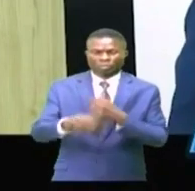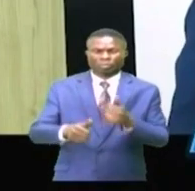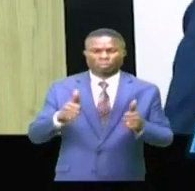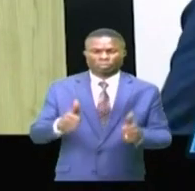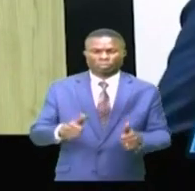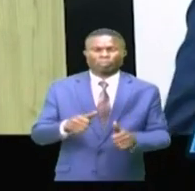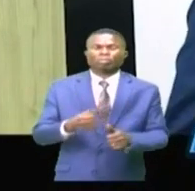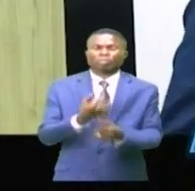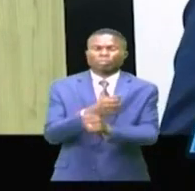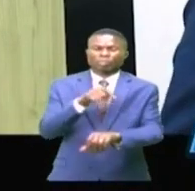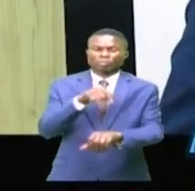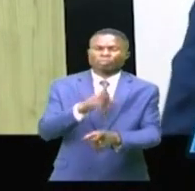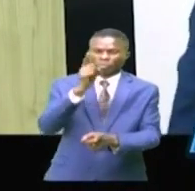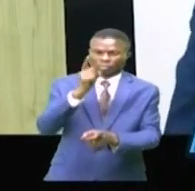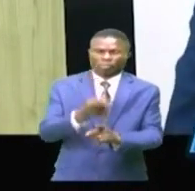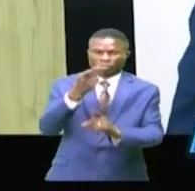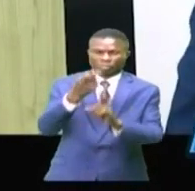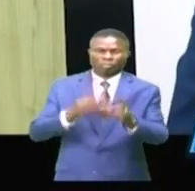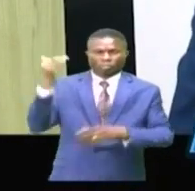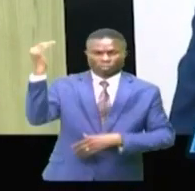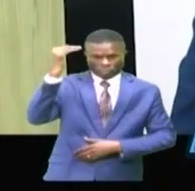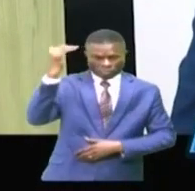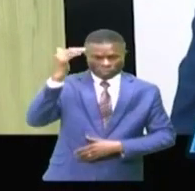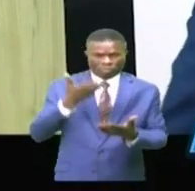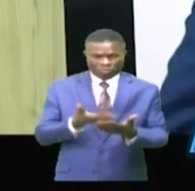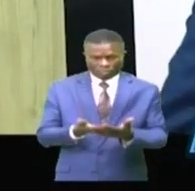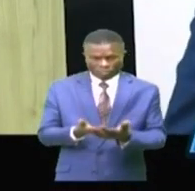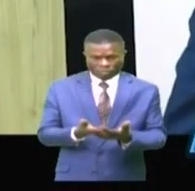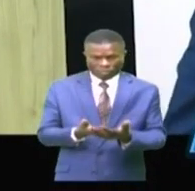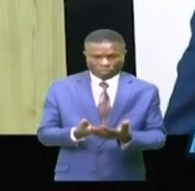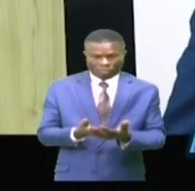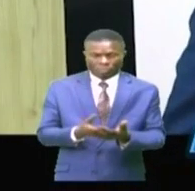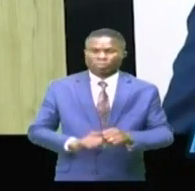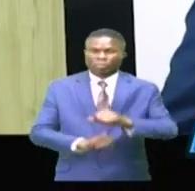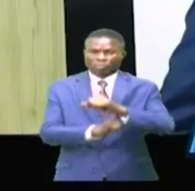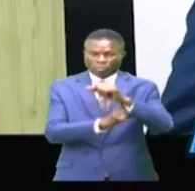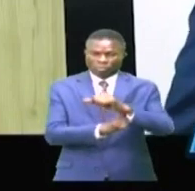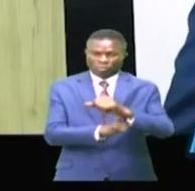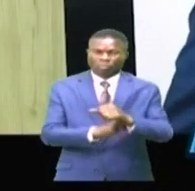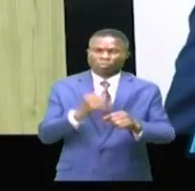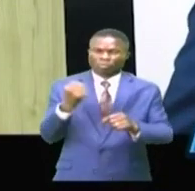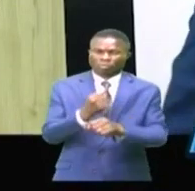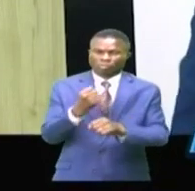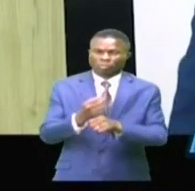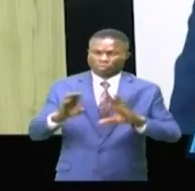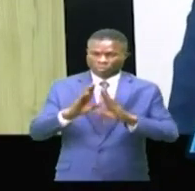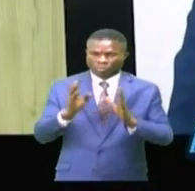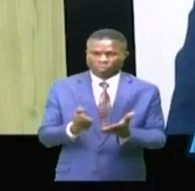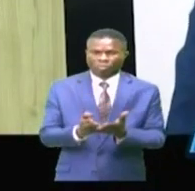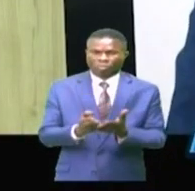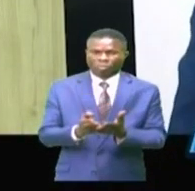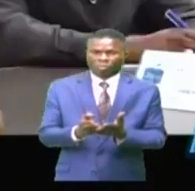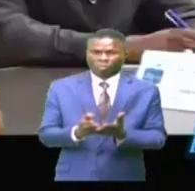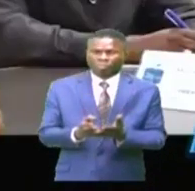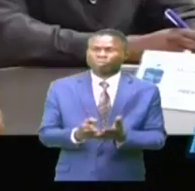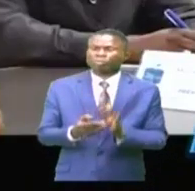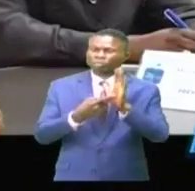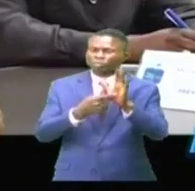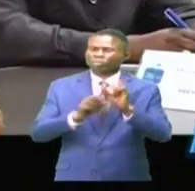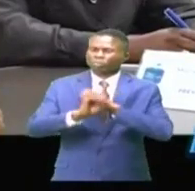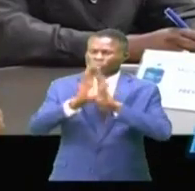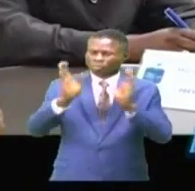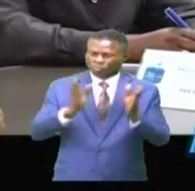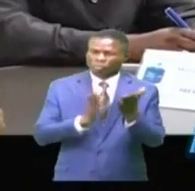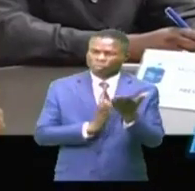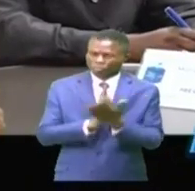meilleures conditions possibles en tout cas c'est notre ambition aussi du côté européen d'accompagner le processus il y a un véritable enjeu de crédibilité des